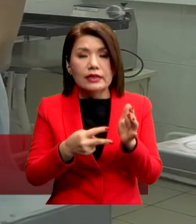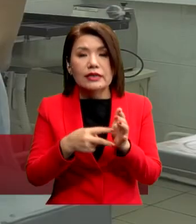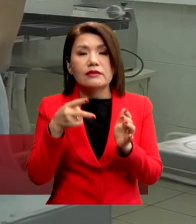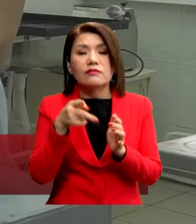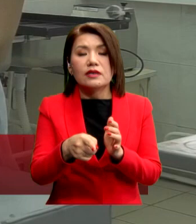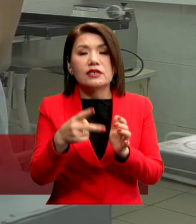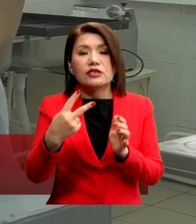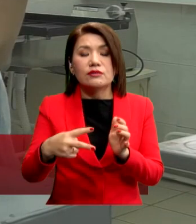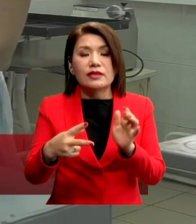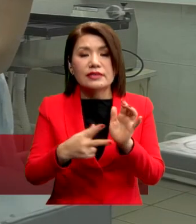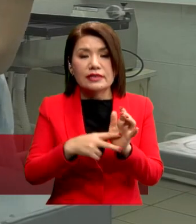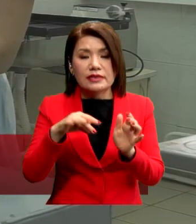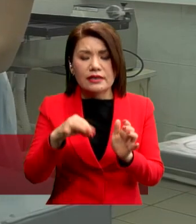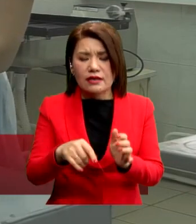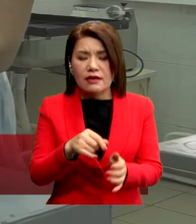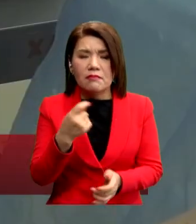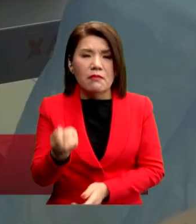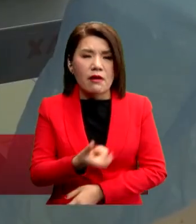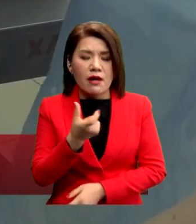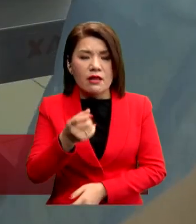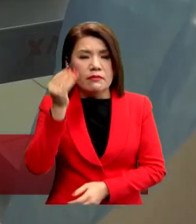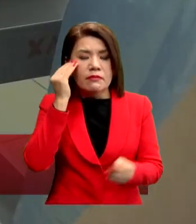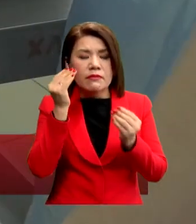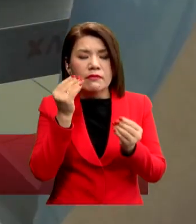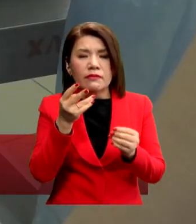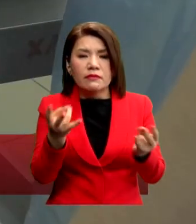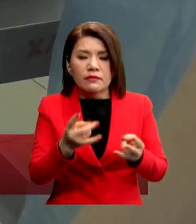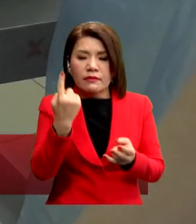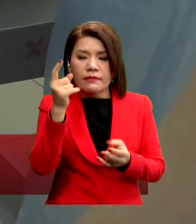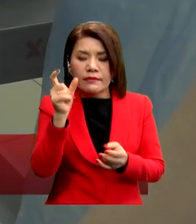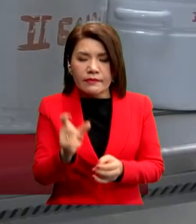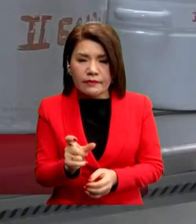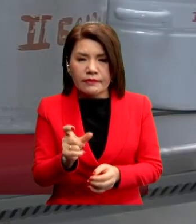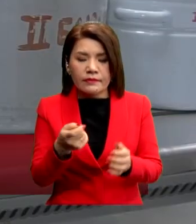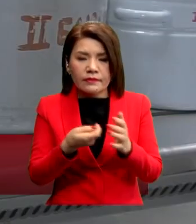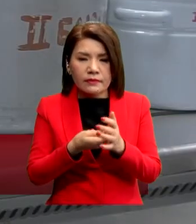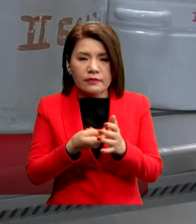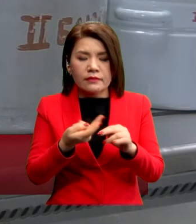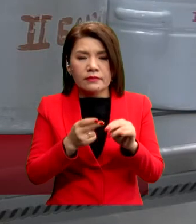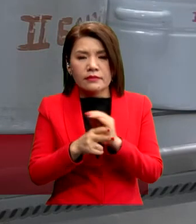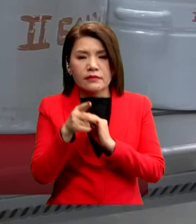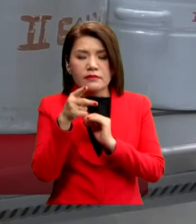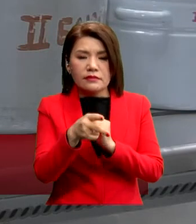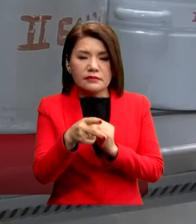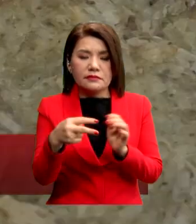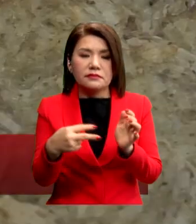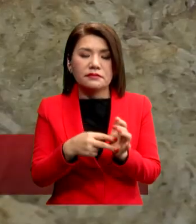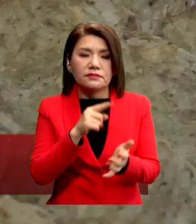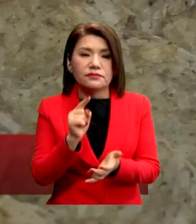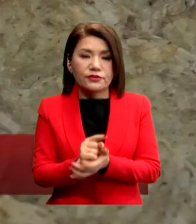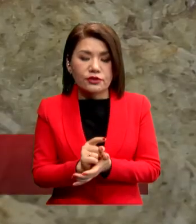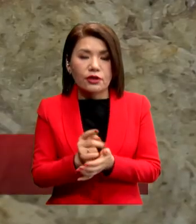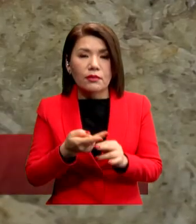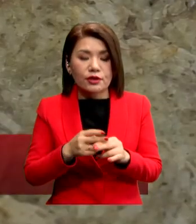1028 теңге болуы өте аз. Олардың пікірінше кем дегенде бір науқастың асуы 1800-ден 2000 теңгеге бағалануы тиіс.